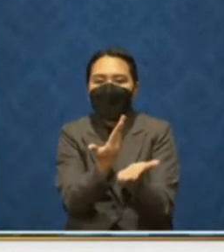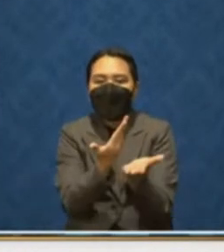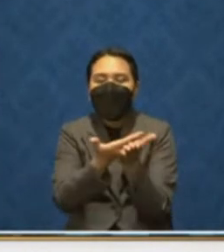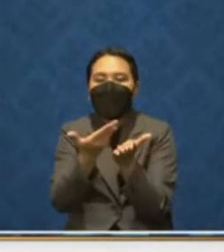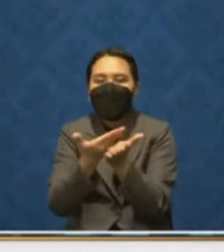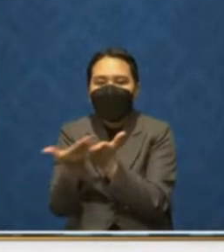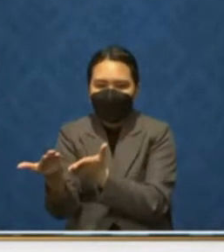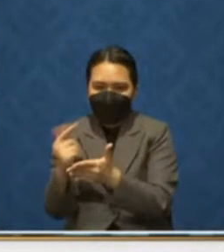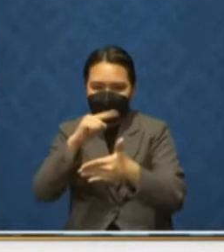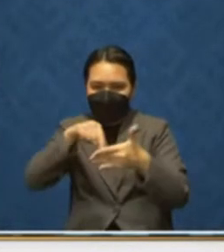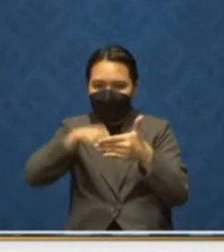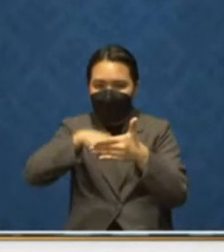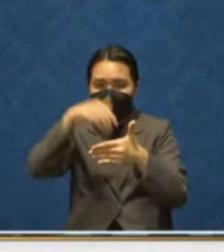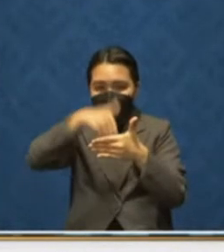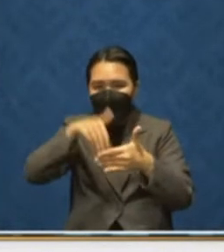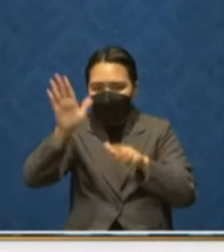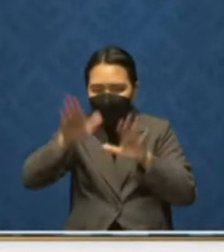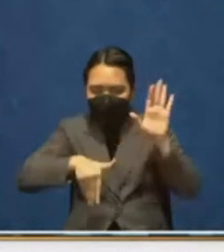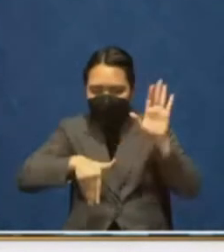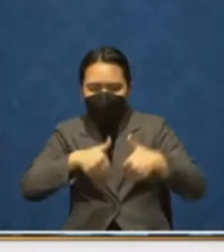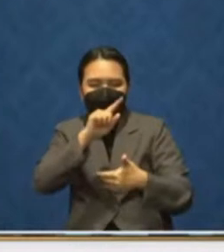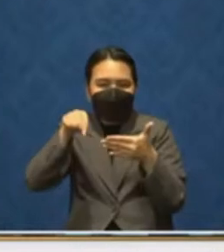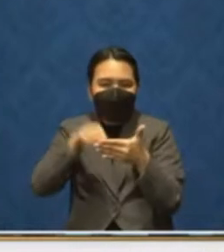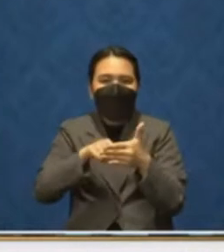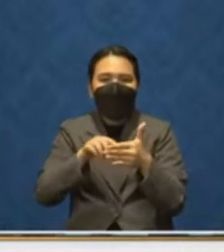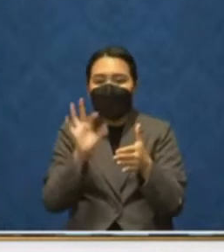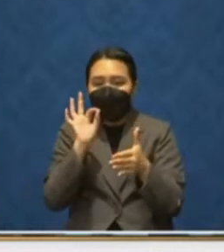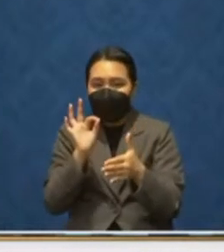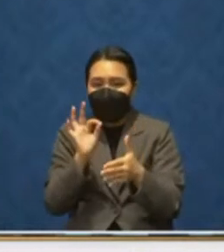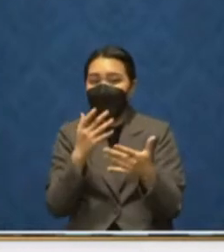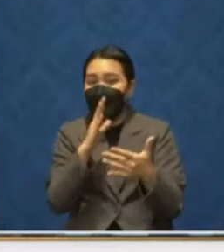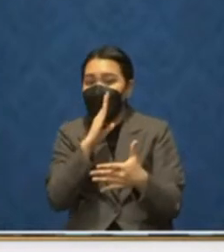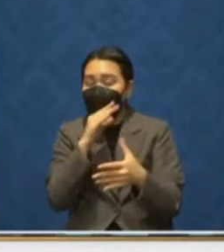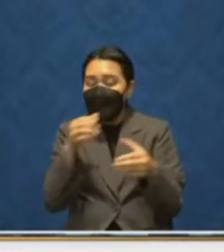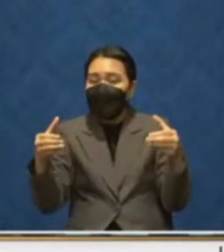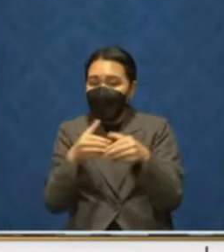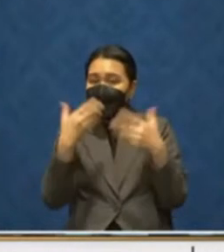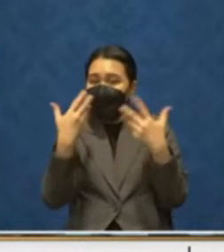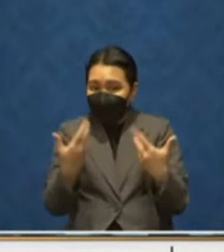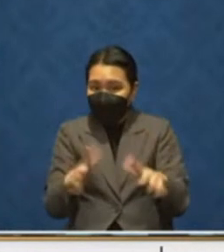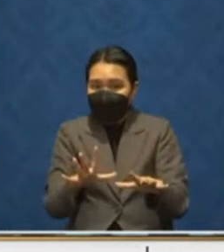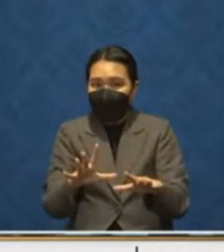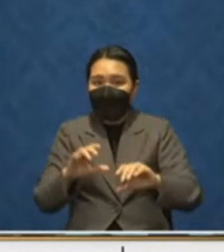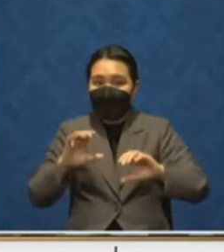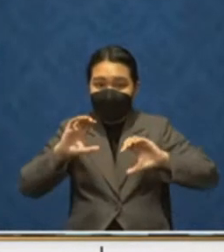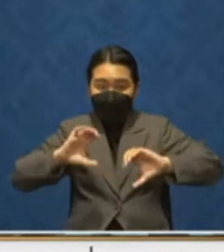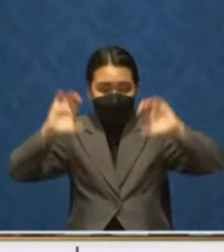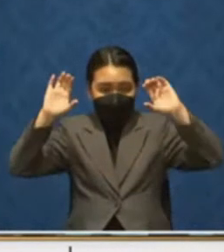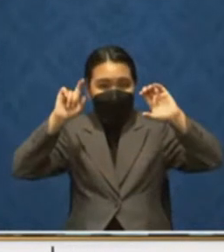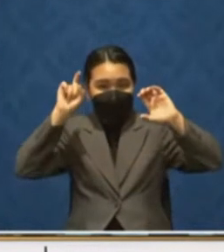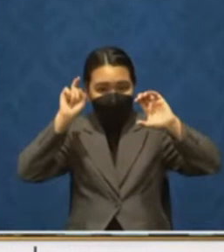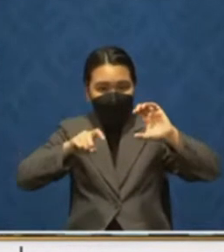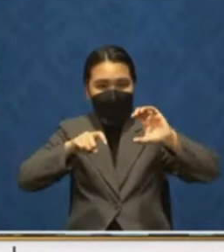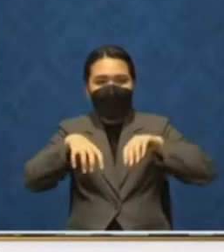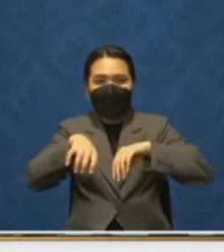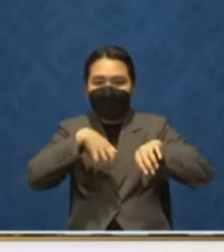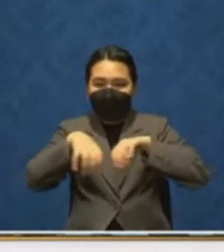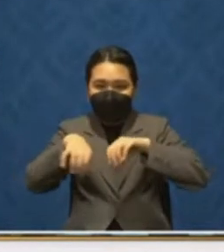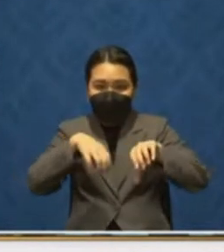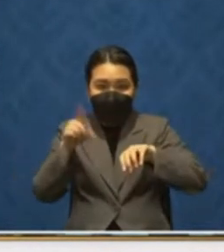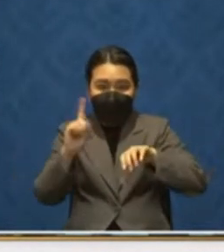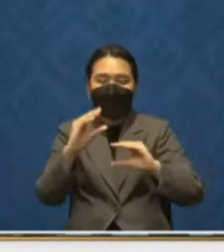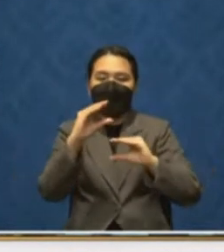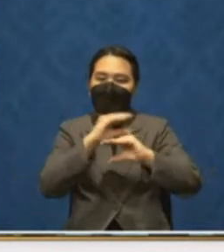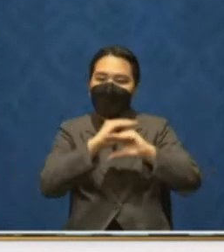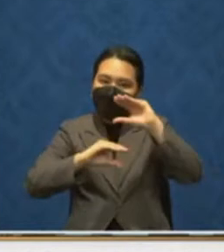ครับนะพอทักไหนเอาไปแล้วล่ะก็เป็นรัฐบาลก็ต้องจัดการนะเรื่องโครงการต่าง